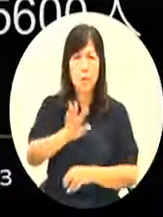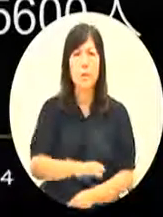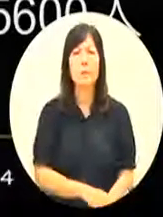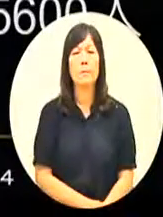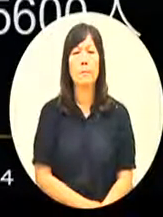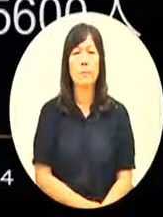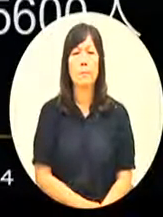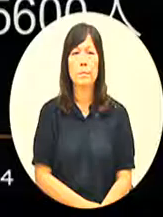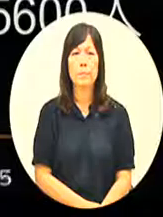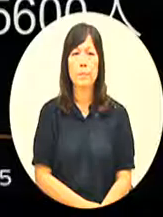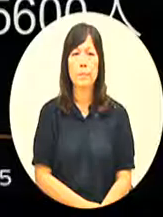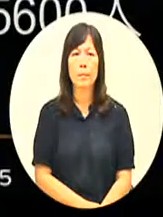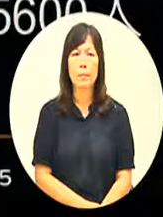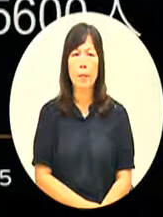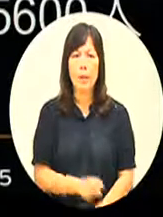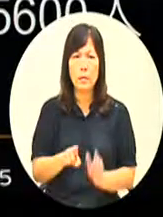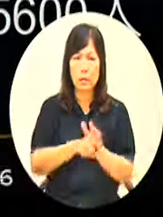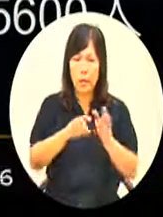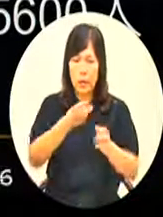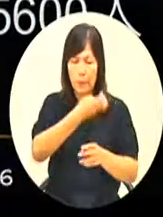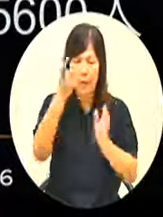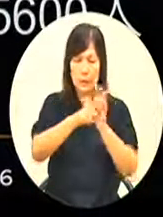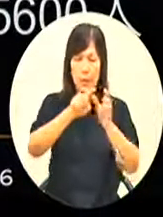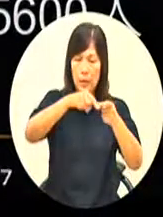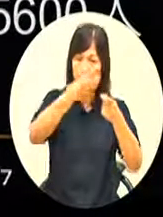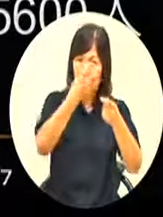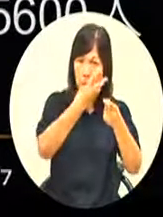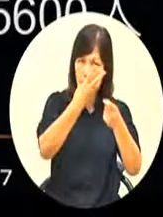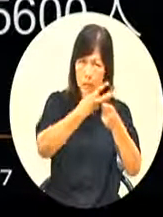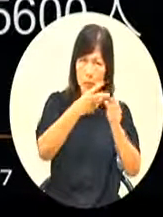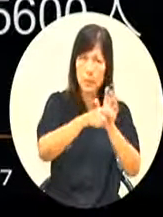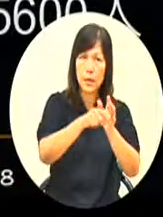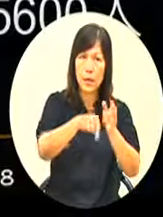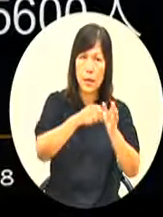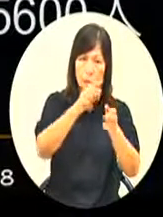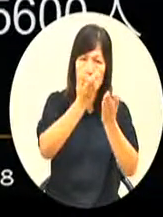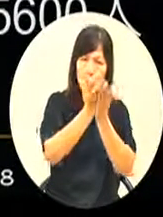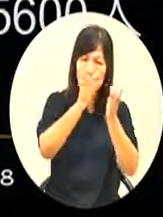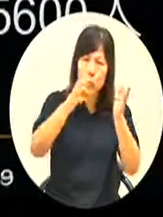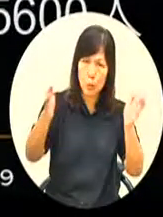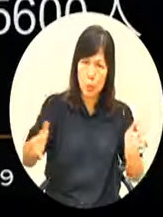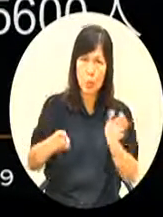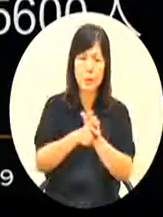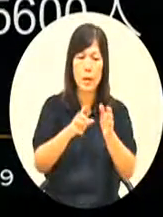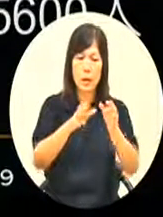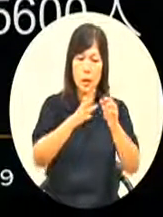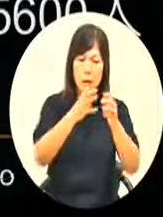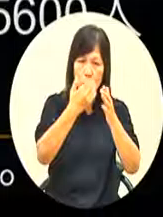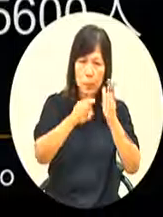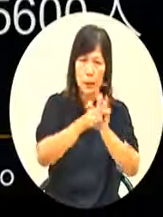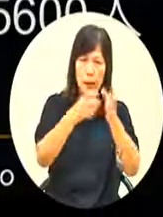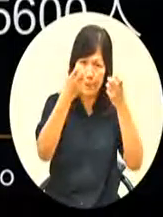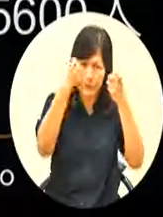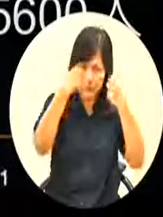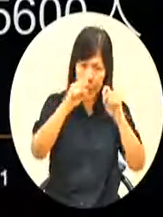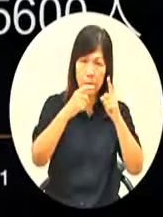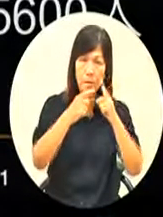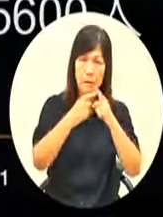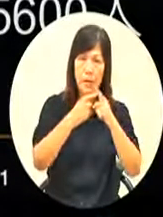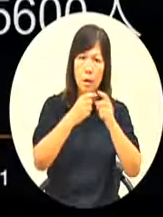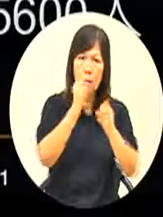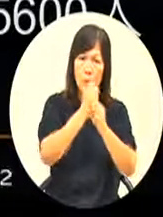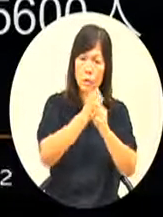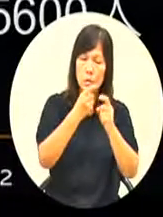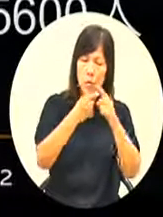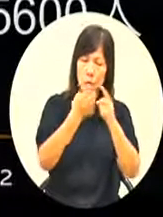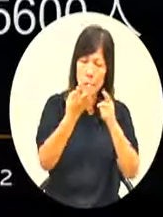实103学年度这一些 学校毕业之后其实就业的人数